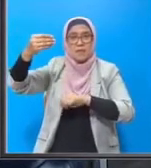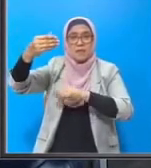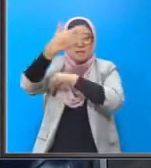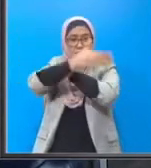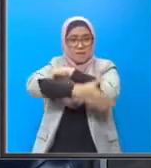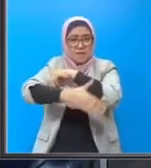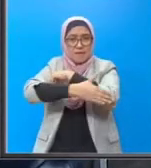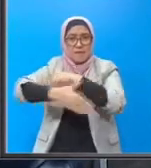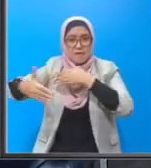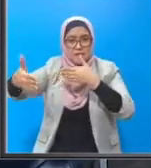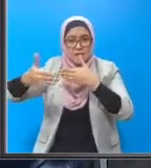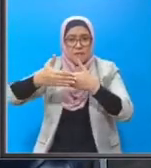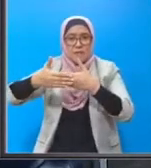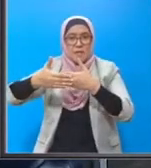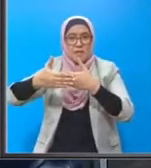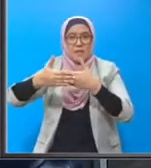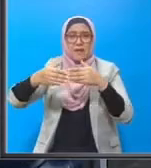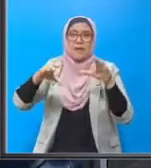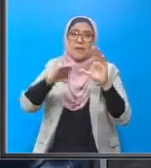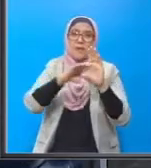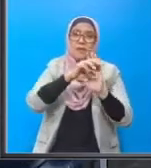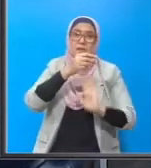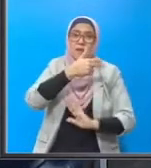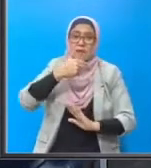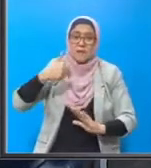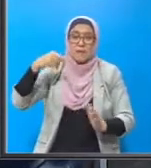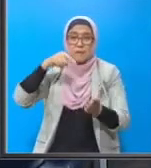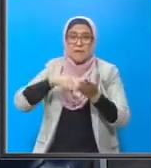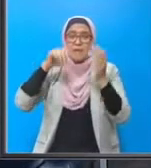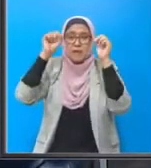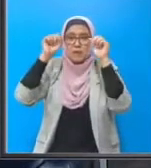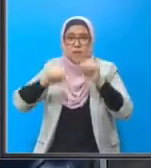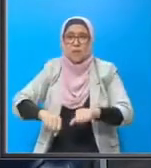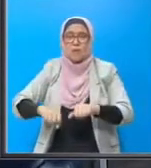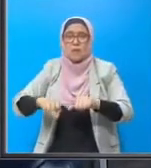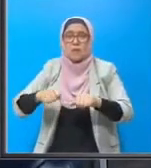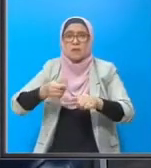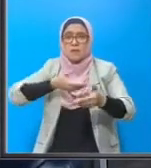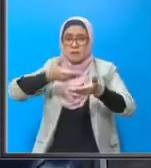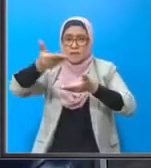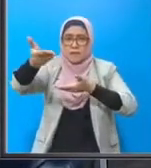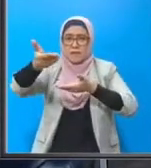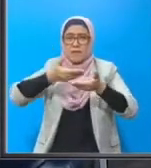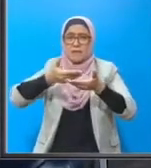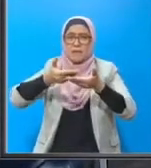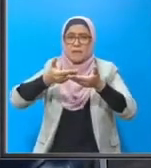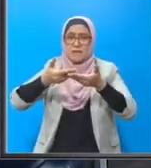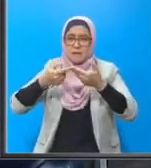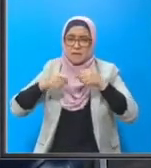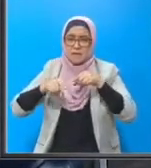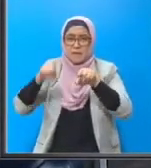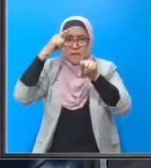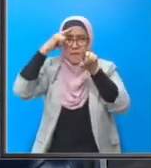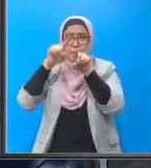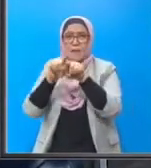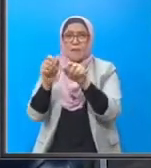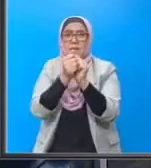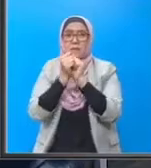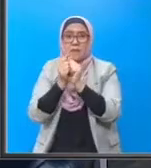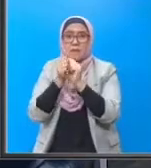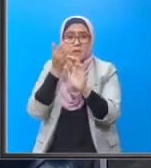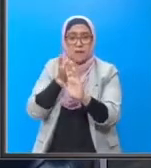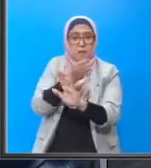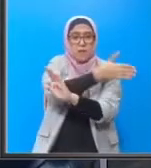seperti Indonesia ini dapat disepakati bersama cranya sebelum daripada ini saya lihat